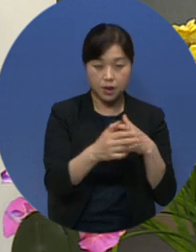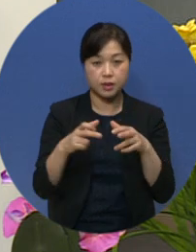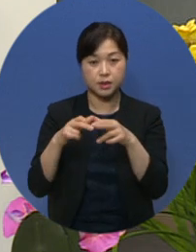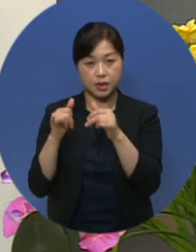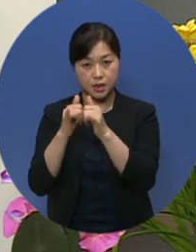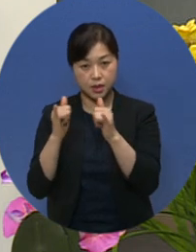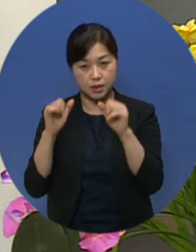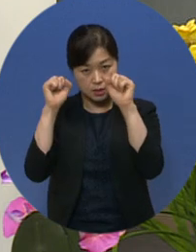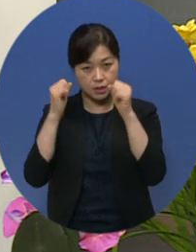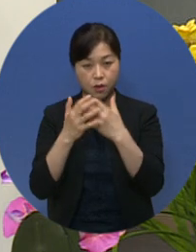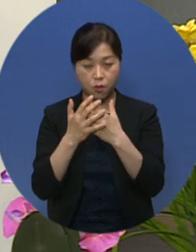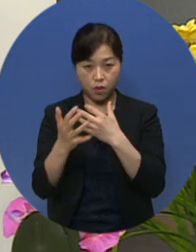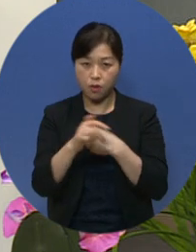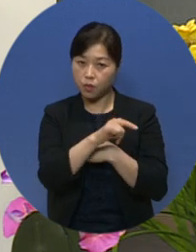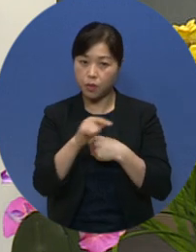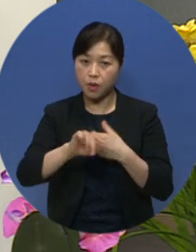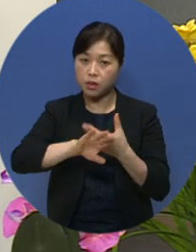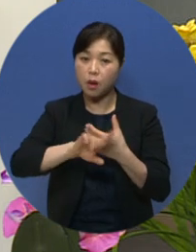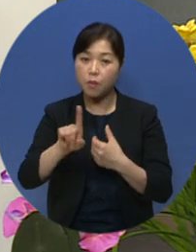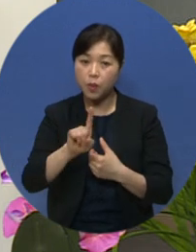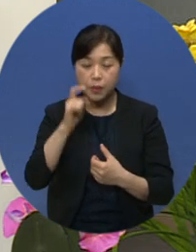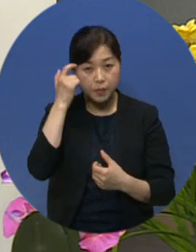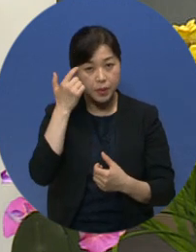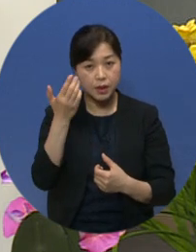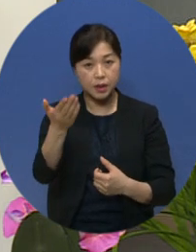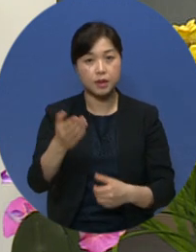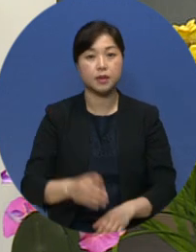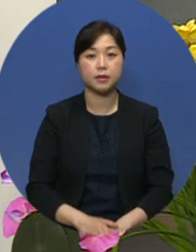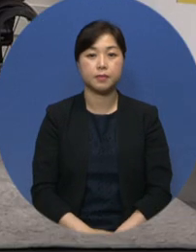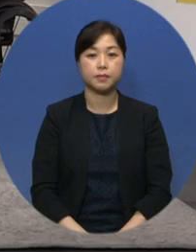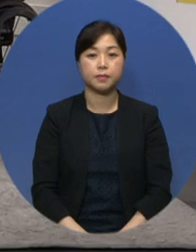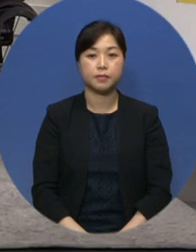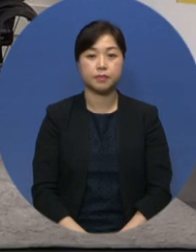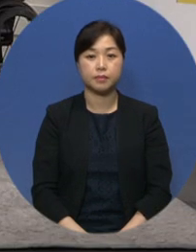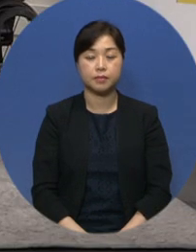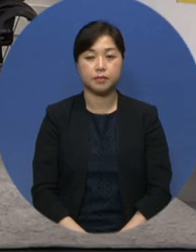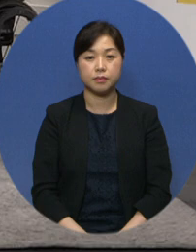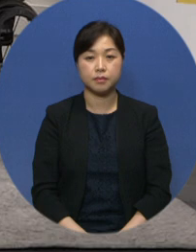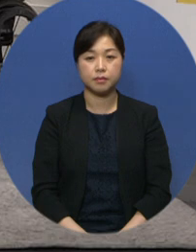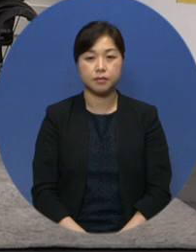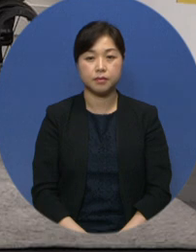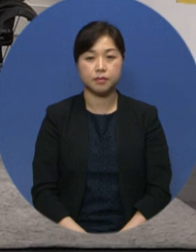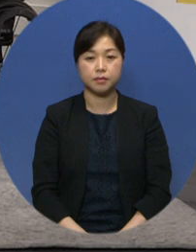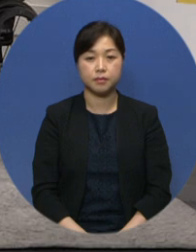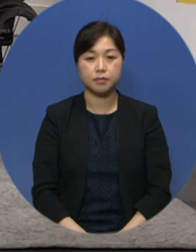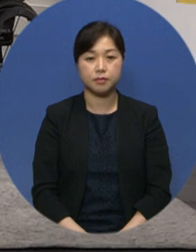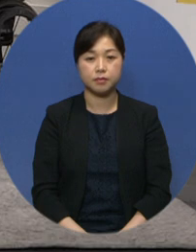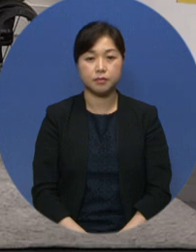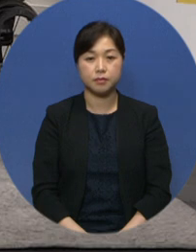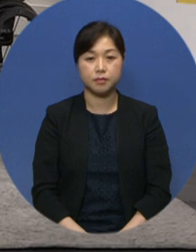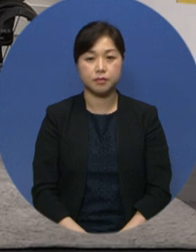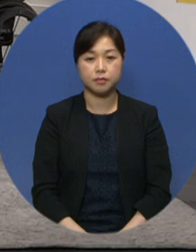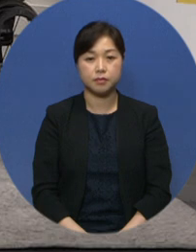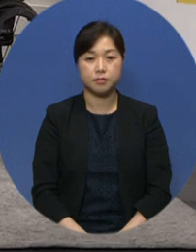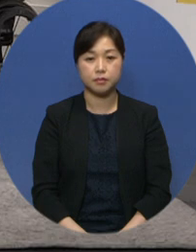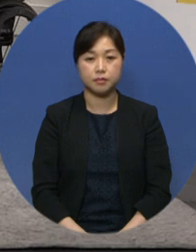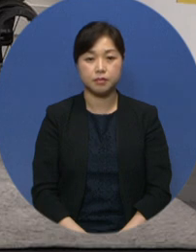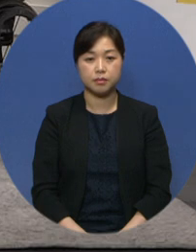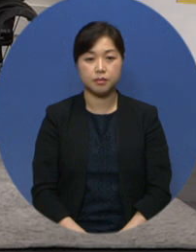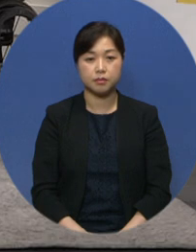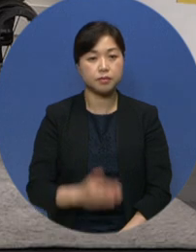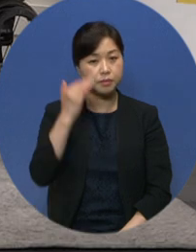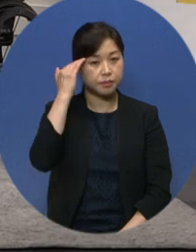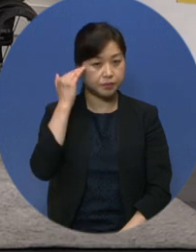장애인체육회 이 차이점이라 뭐라고 생각하십니까 으 그새 그 대한장애인체육회